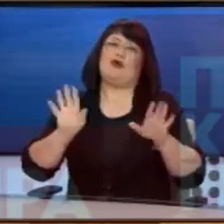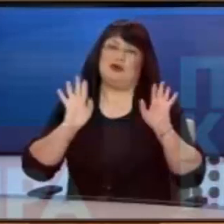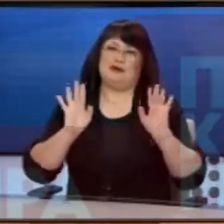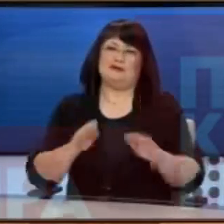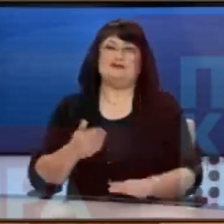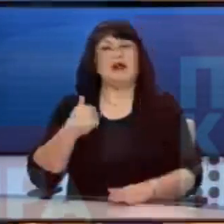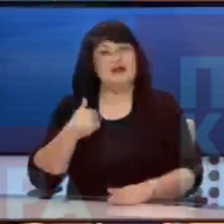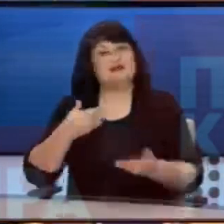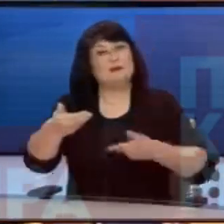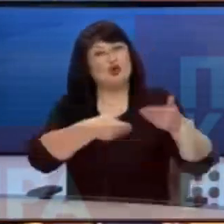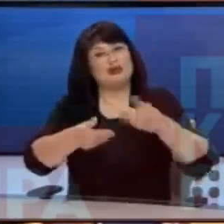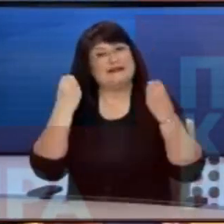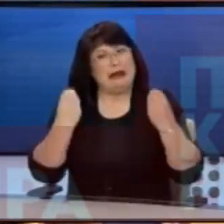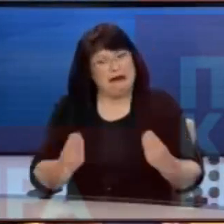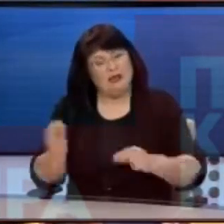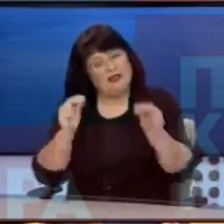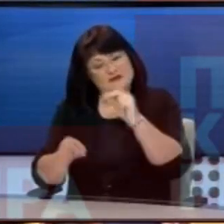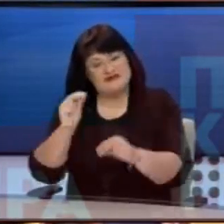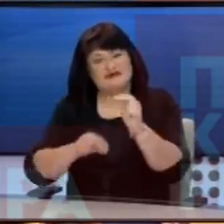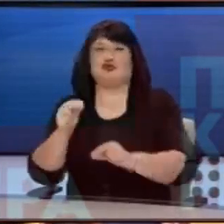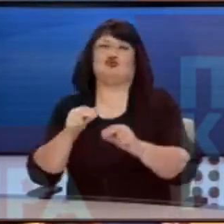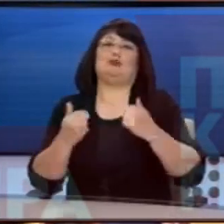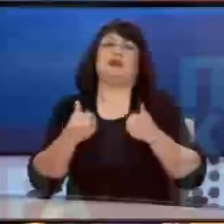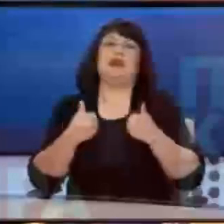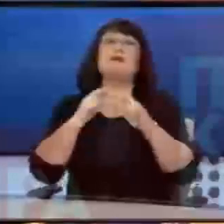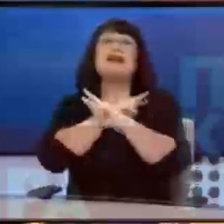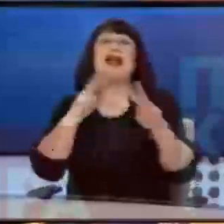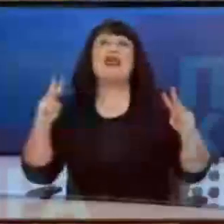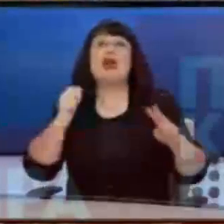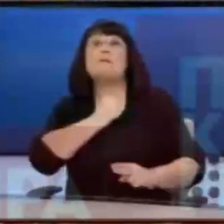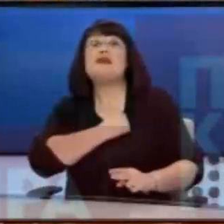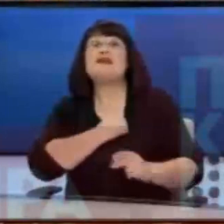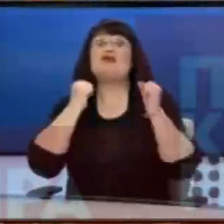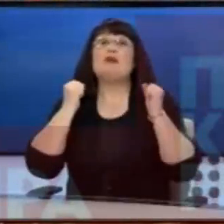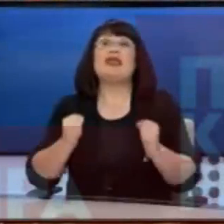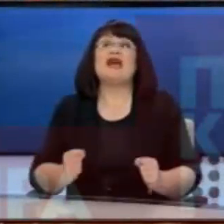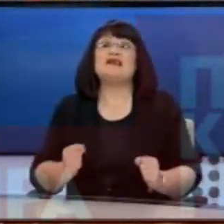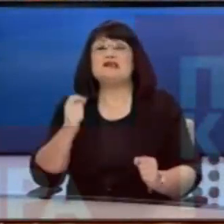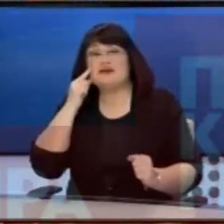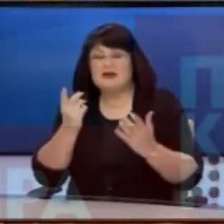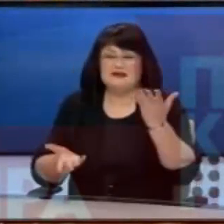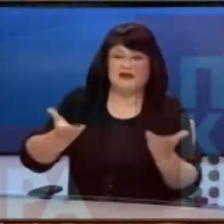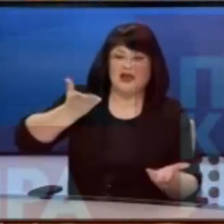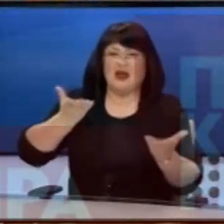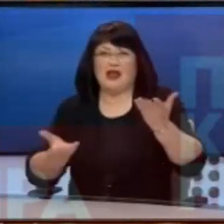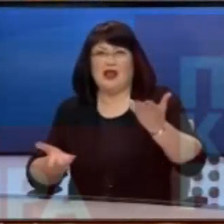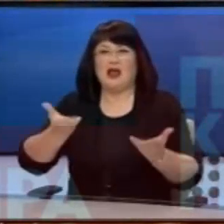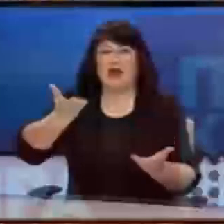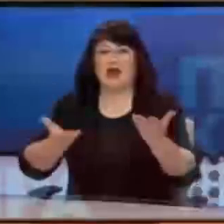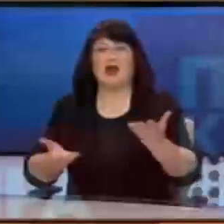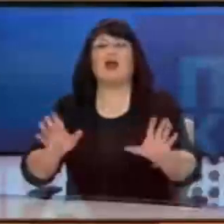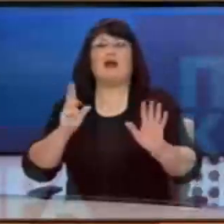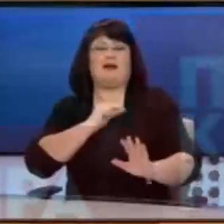Εμείς θα τις ψηφίσουμε. Είμαστε ένα κόμμα με ξεκάθαρες θέσεις. Δεν παλατζάρουμε ποτέ από εδώ, ποτέ από εκεί. Δεν